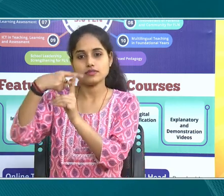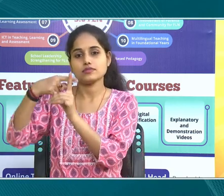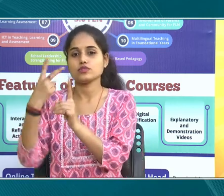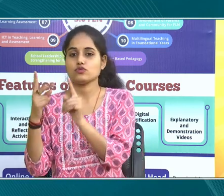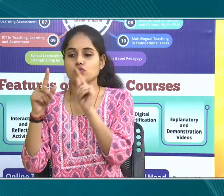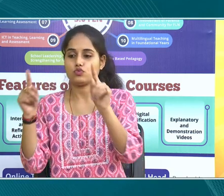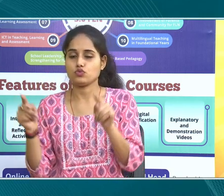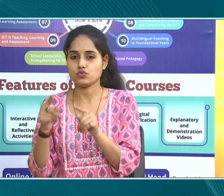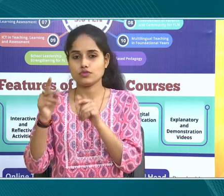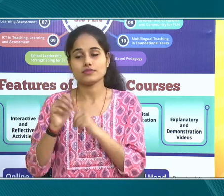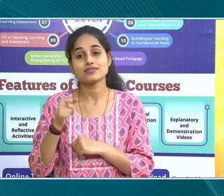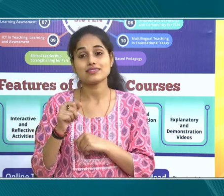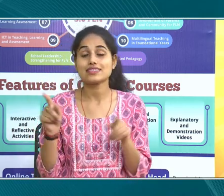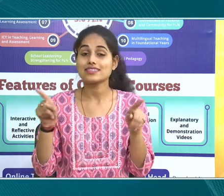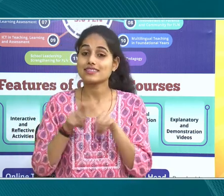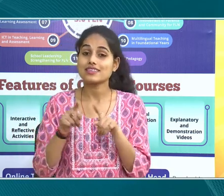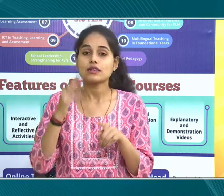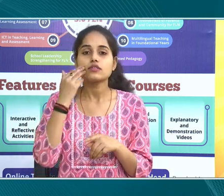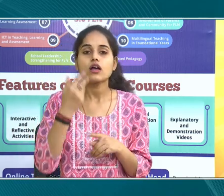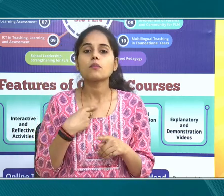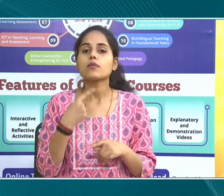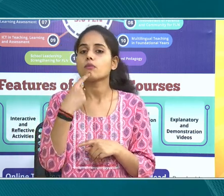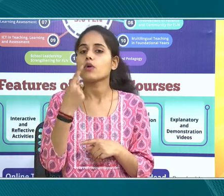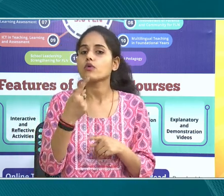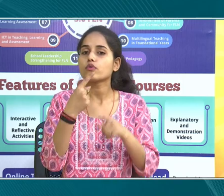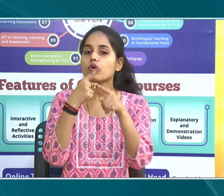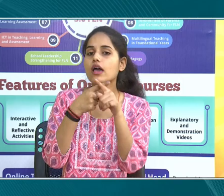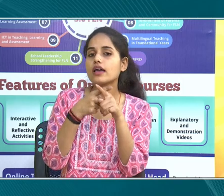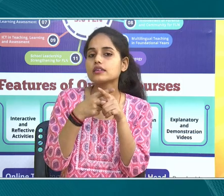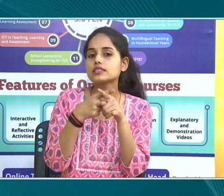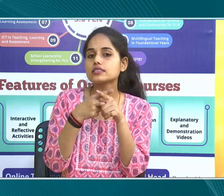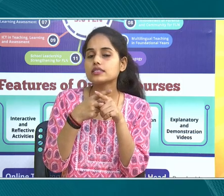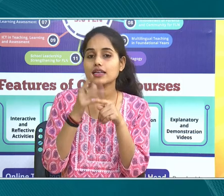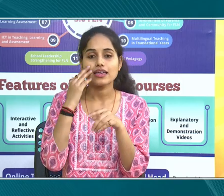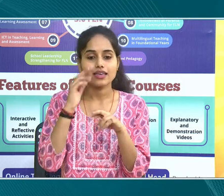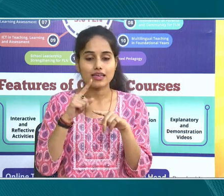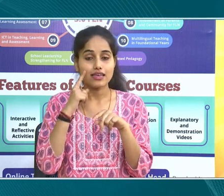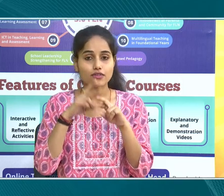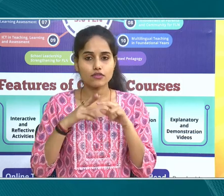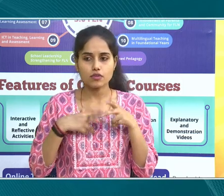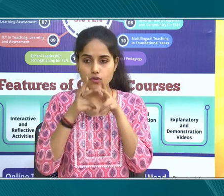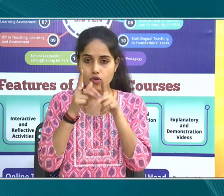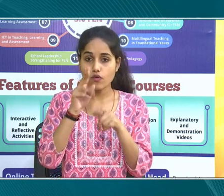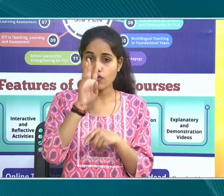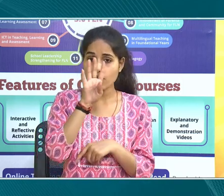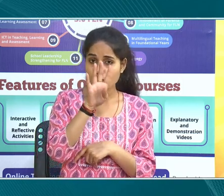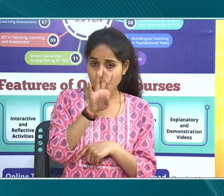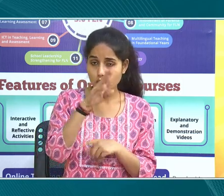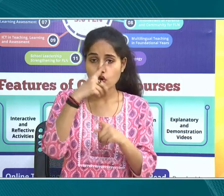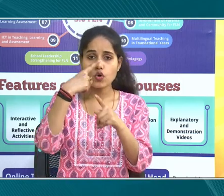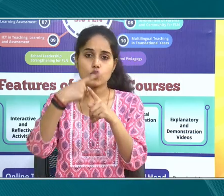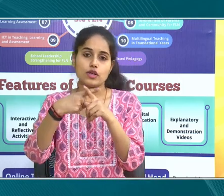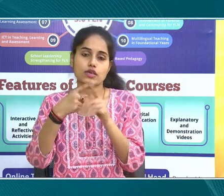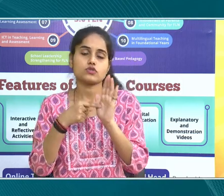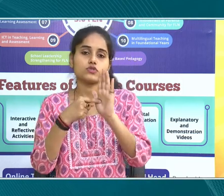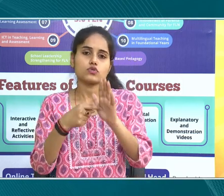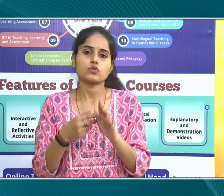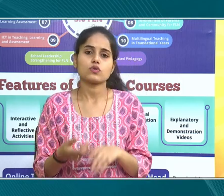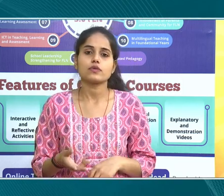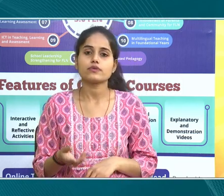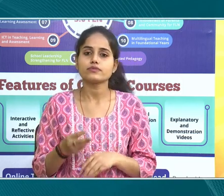होता है सर जब हम एक्स की बात करते हैं और अगर मैं ये कहूं आपको की 4X दर्शाइए एक दूसरी सीट पर आप 4X बना सकते